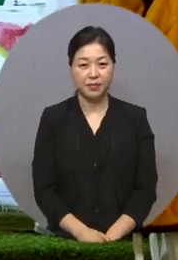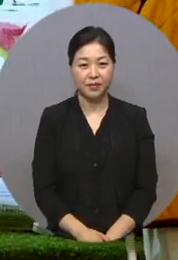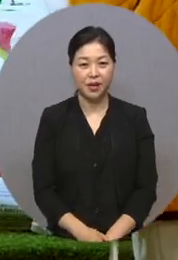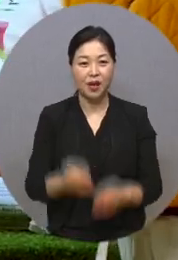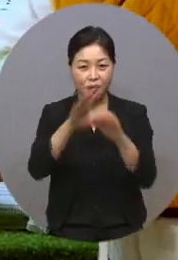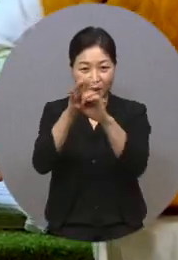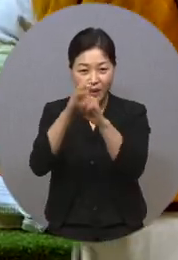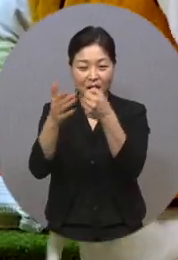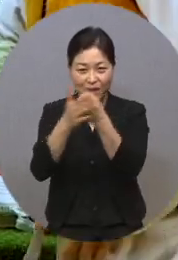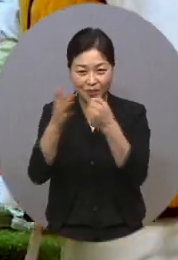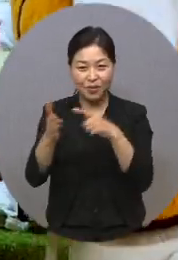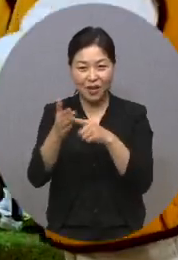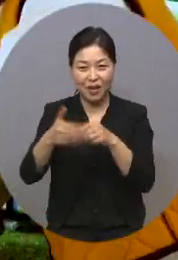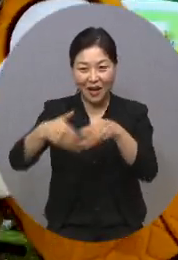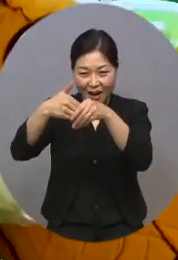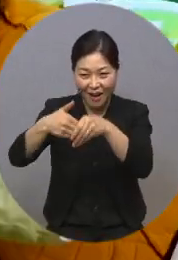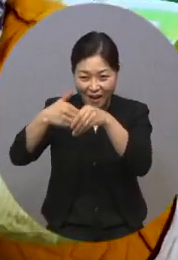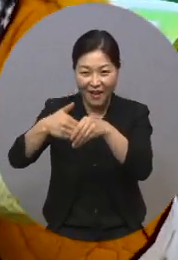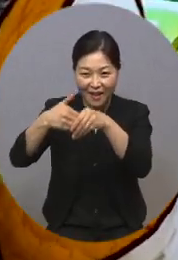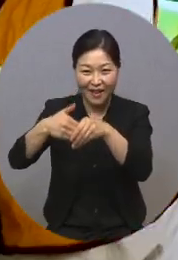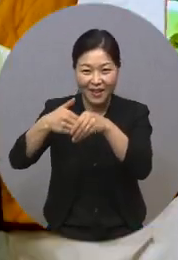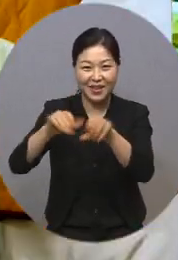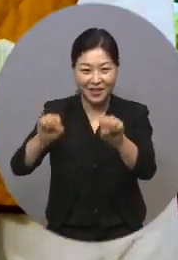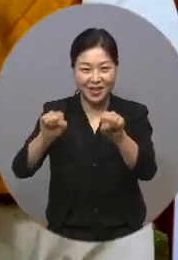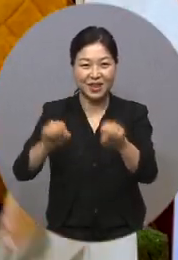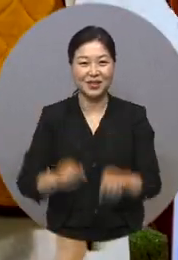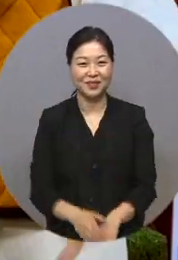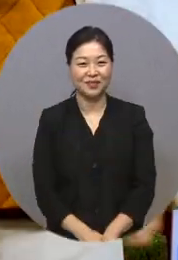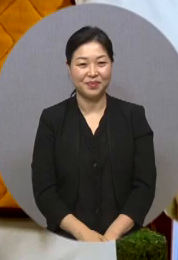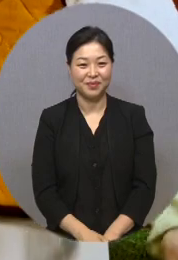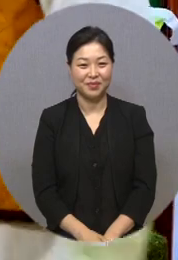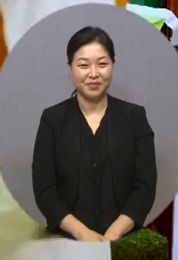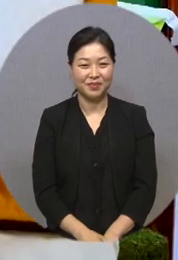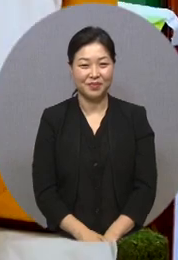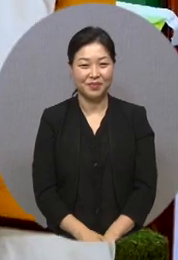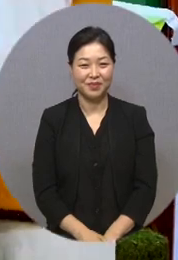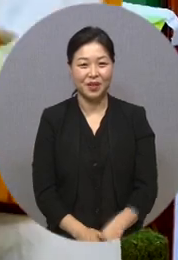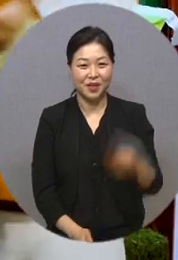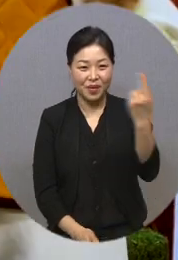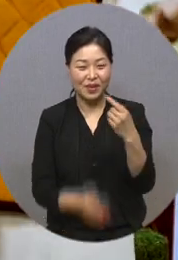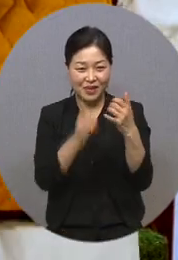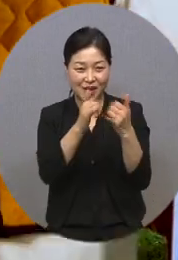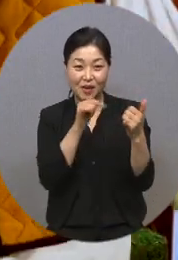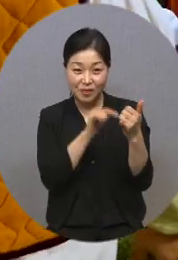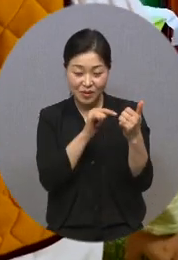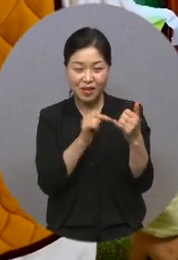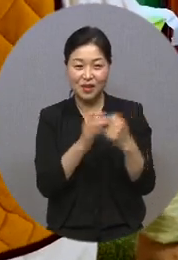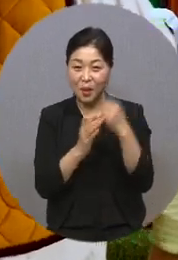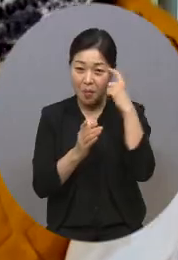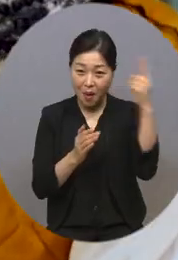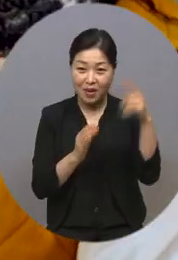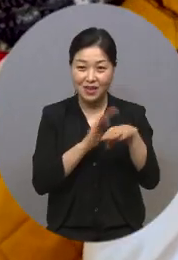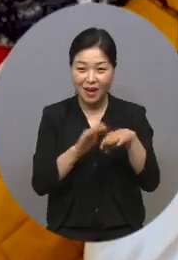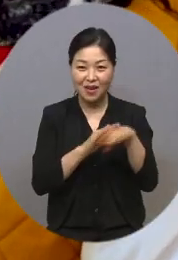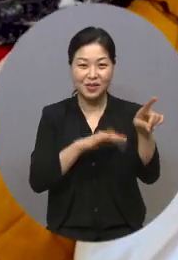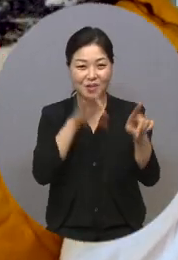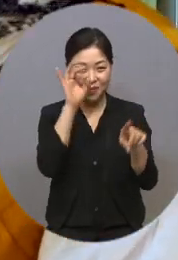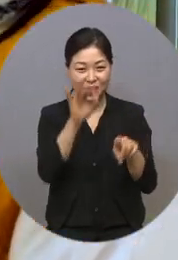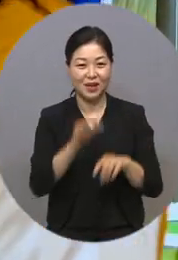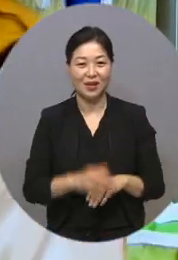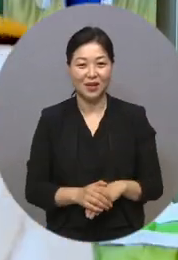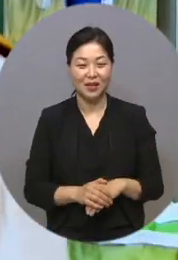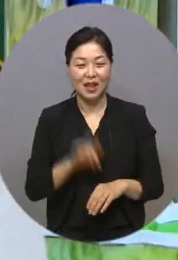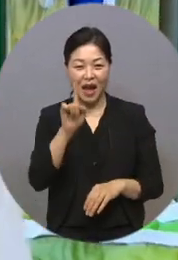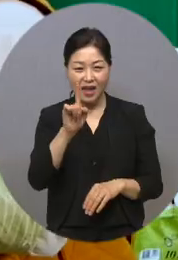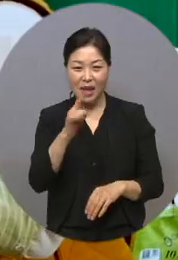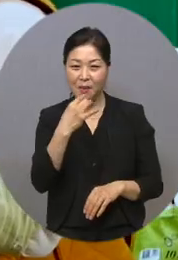코로나 시대. 이제 많은 출연자 분 중에서 이렇게 센스 넘치시는 분 제가 처음 봤네요. 한 점만 먹어서는 맛을